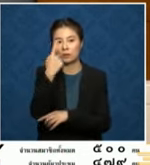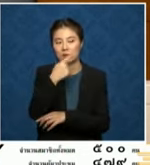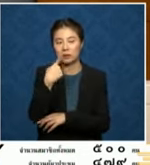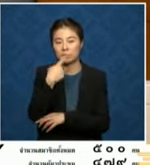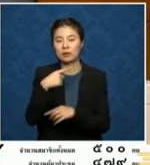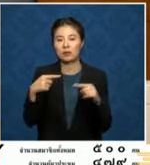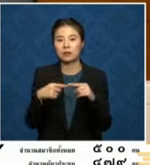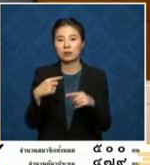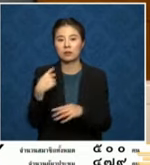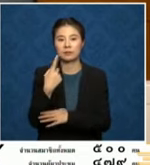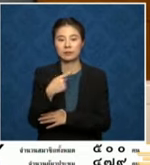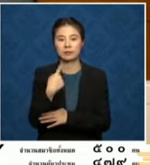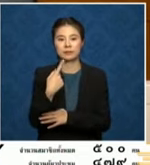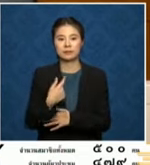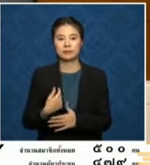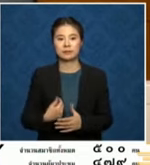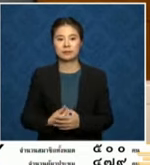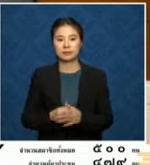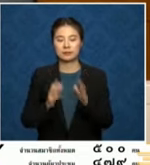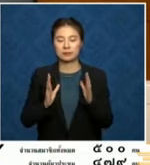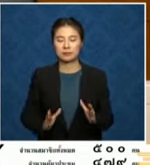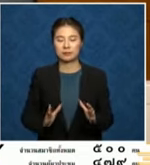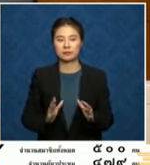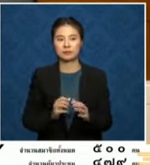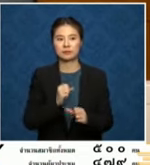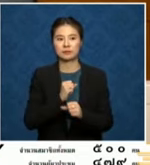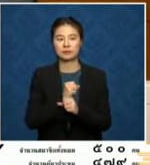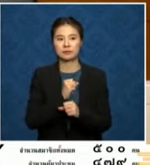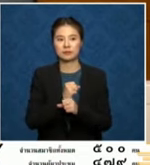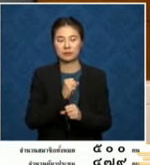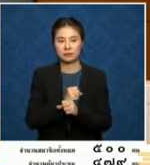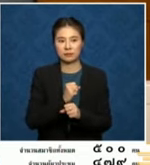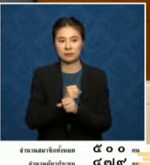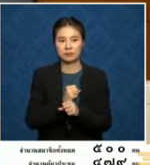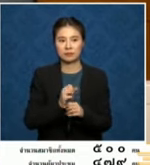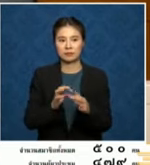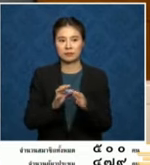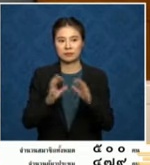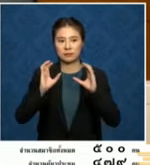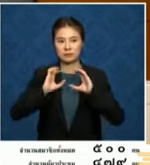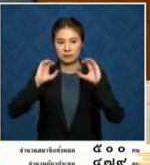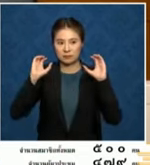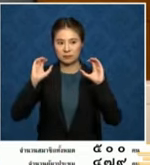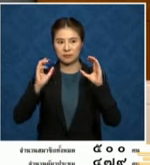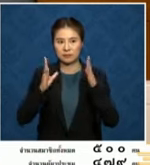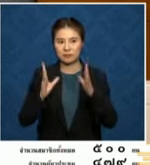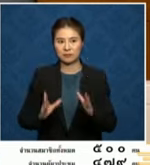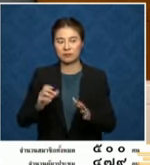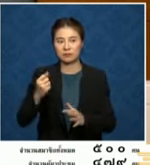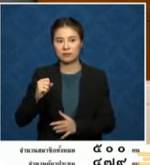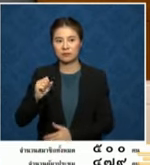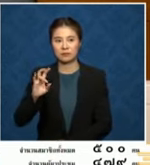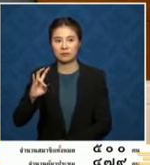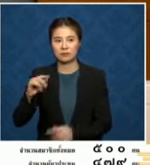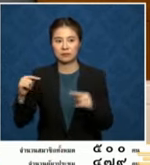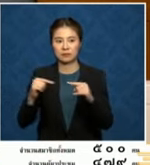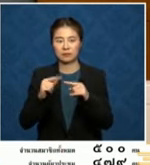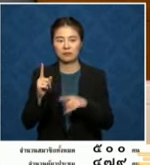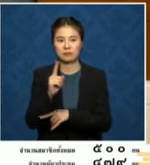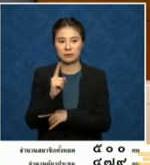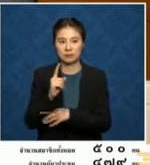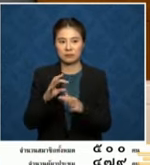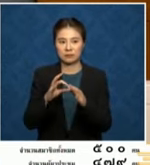ต่เป็นเรื่องของบุคลากรนะครับสำหรับข้าราชการอีกราว17อัตราที่อยู่ในบริเว